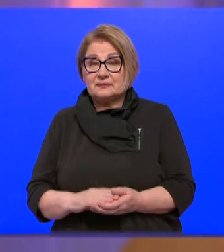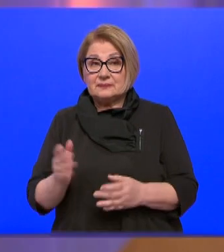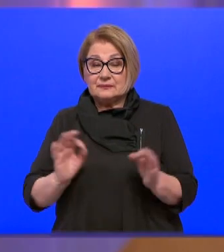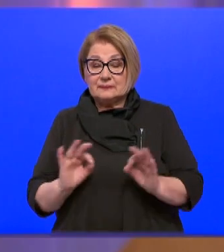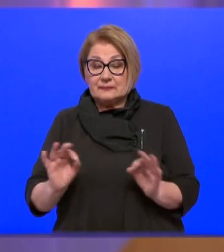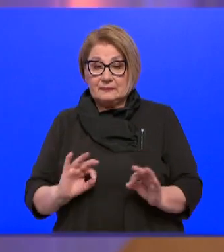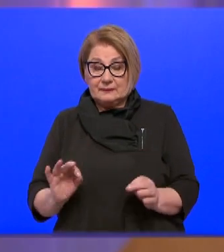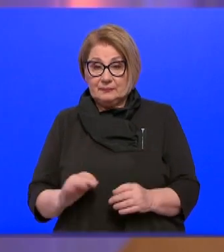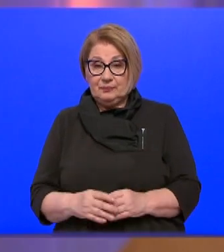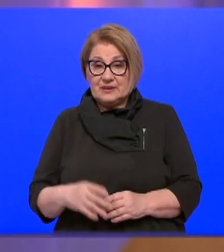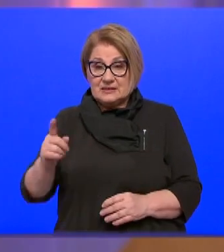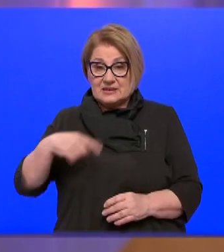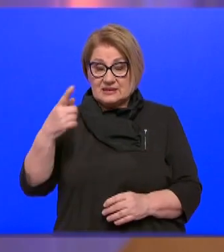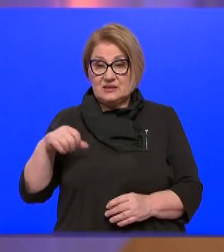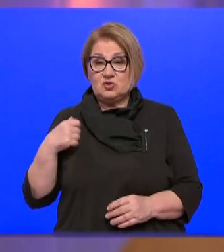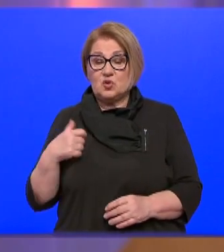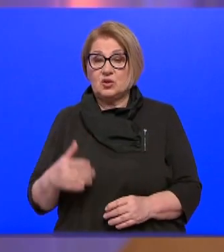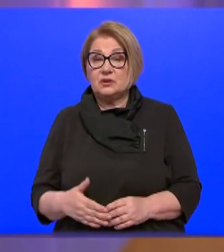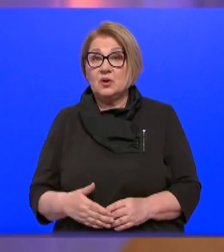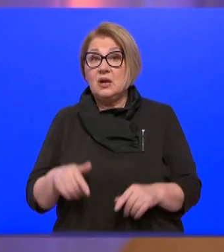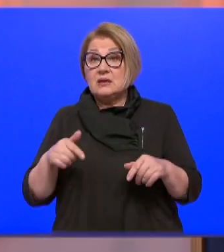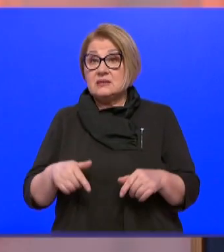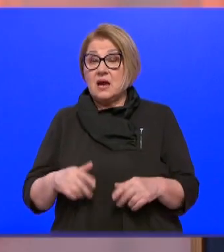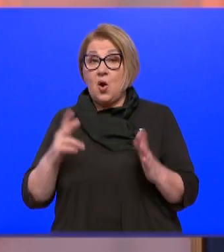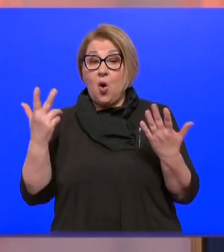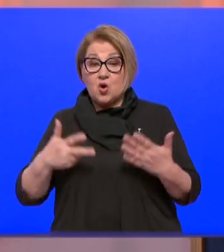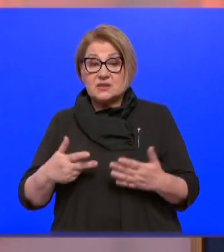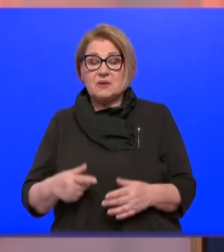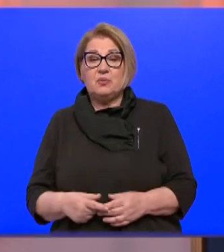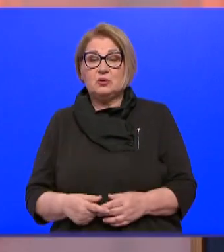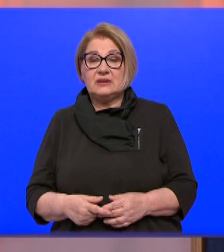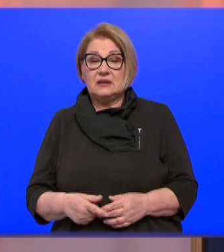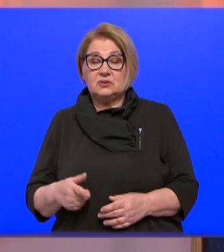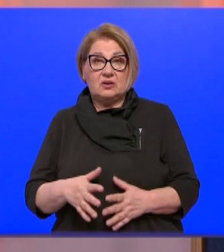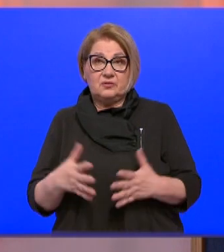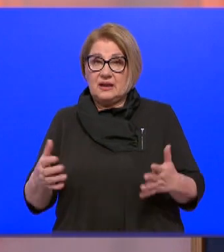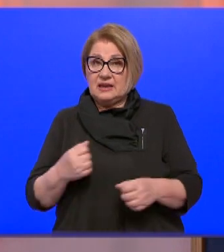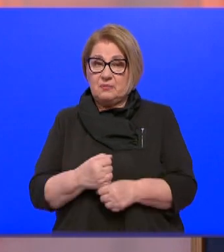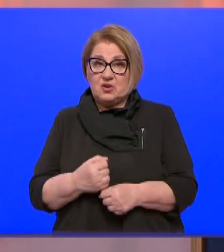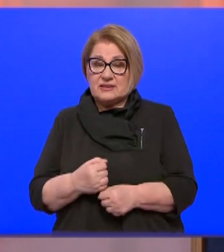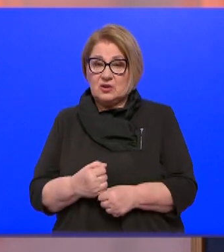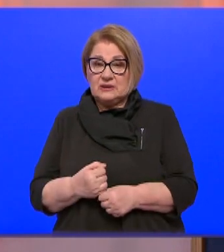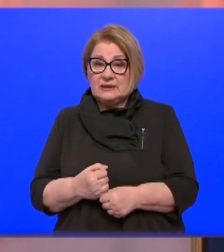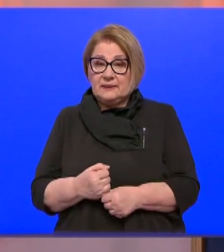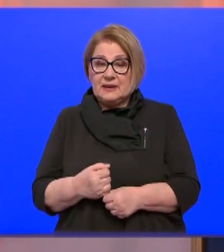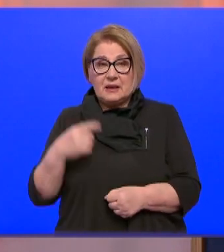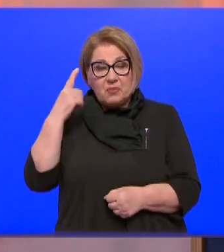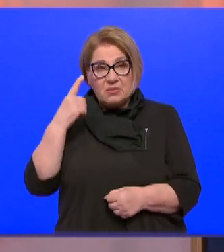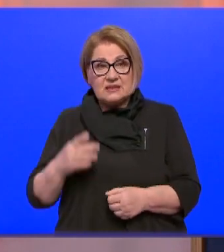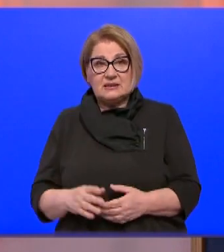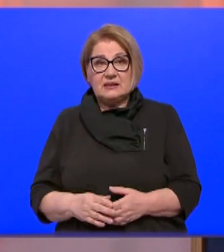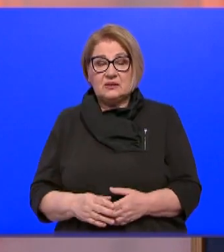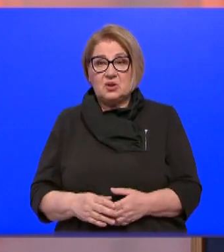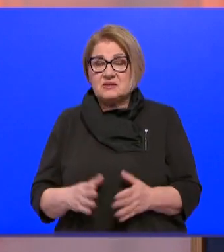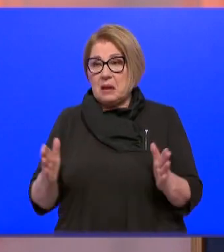priprema za sljedeću godinu, dakle za 8. puta. No, to je veliki posao. Evo, poštovani gledatelji, da ne pomislite da